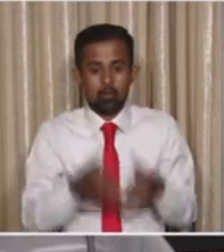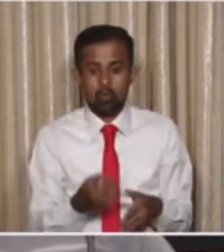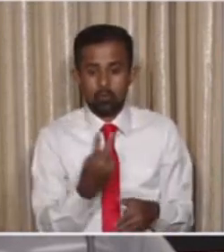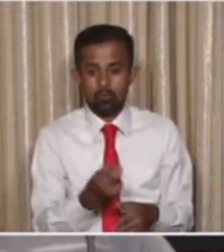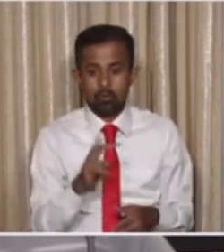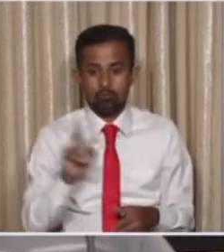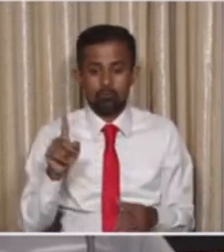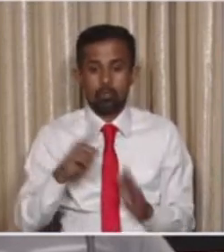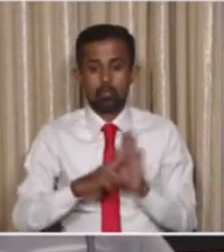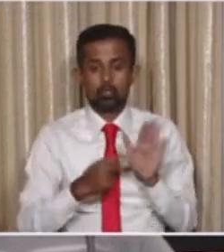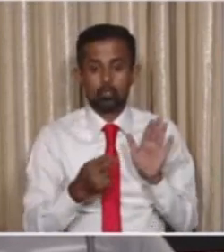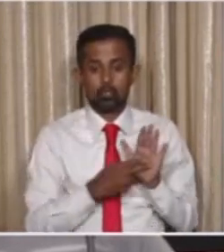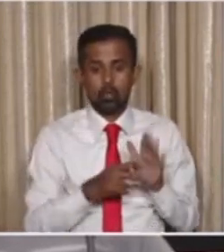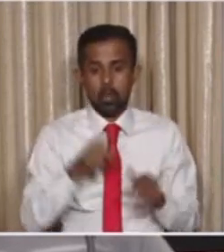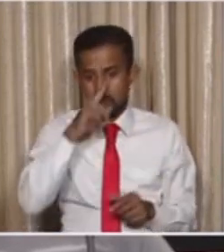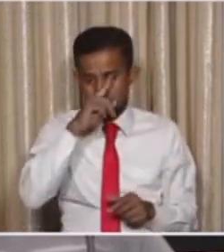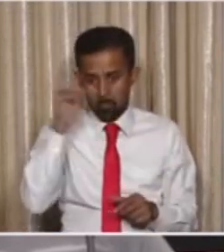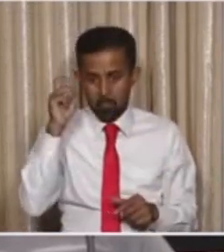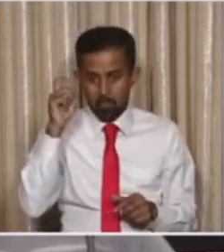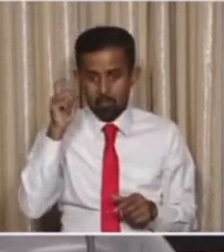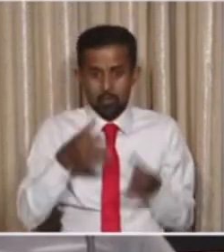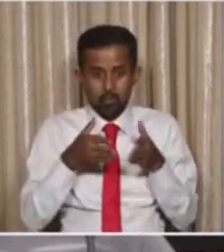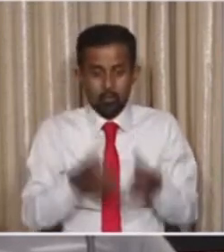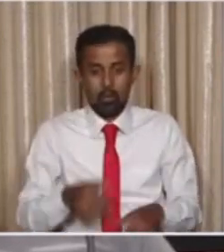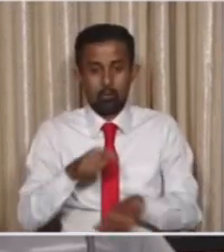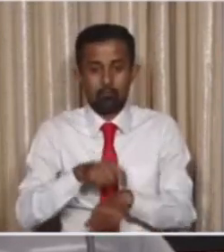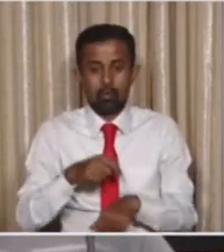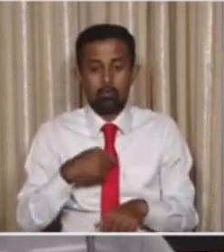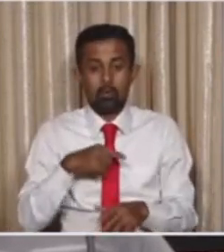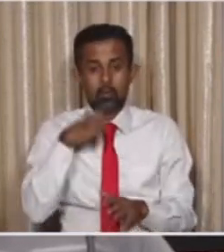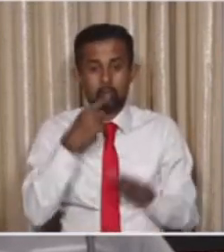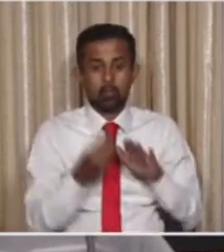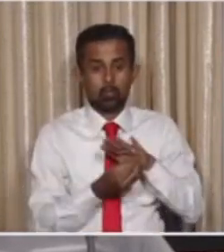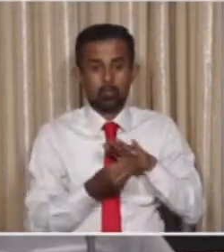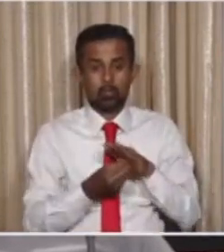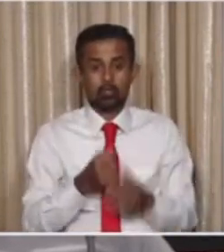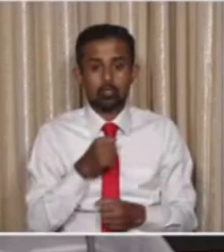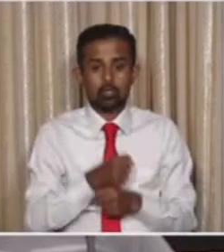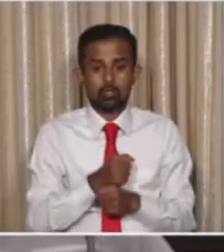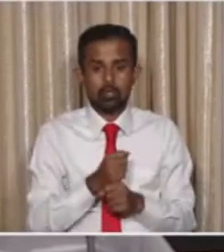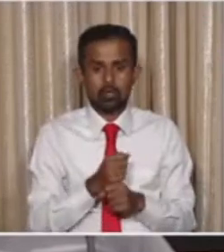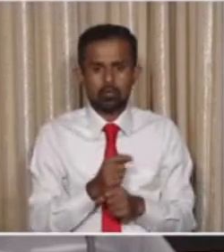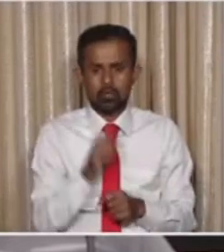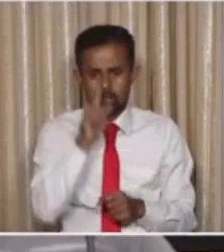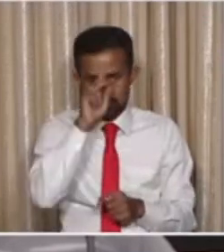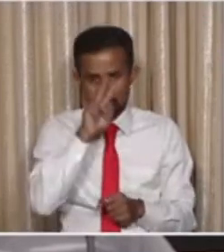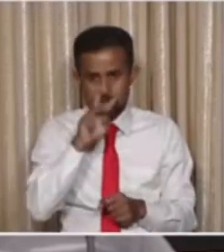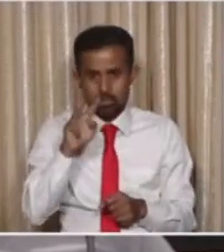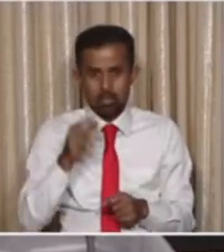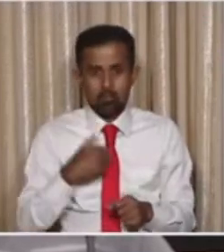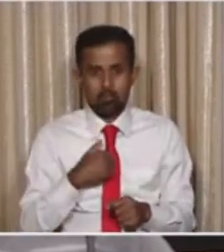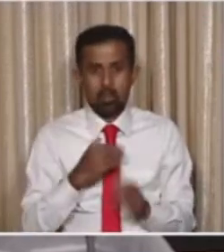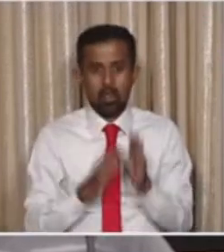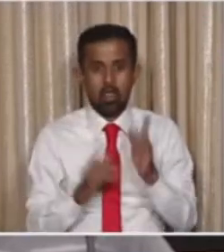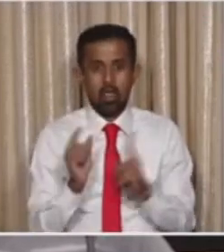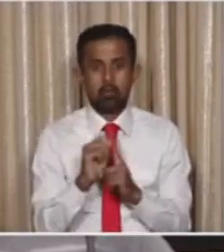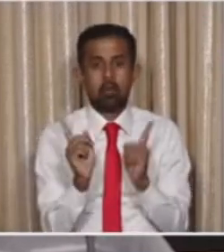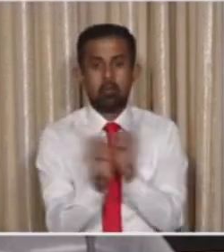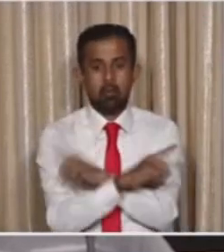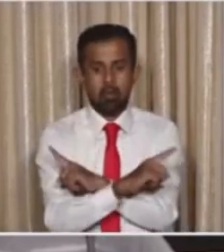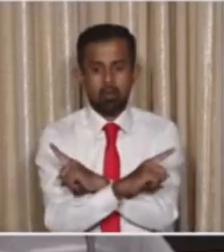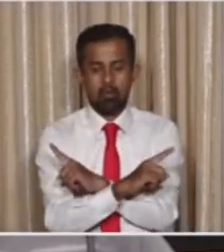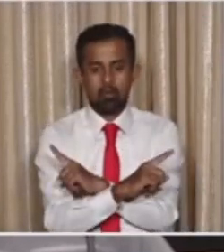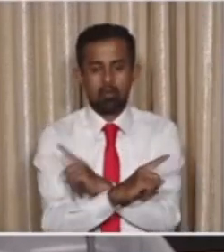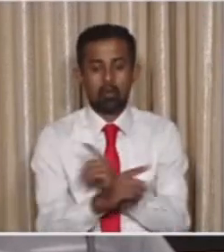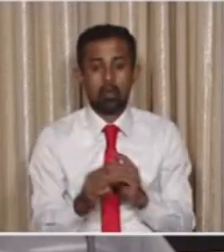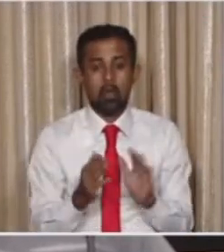2021 ජූනි මාසේ. ඒ ගිලෙන වෙලාවේ මම වෙරළ සංරක්ෂණ රාජ්‍යමත්ව වෙලා හිටියට සුමාන කීපයට ඇතුළත මාව ඒ අමාත්‍යංශයෙන් මාරු කරනවා. ඊට පස්සේ